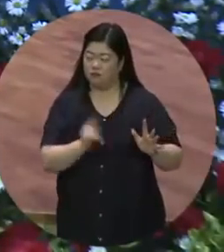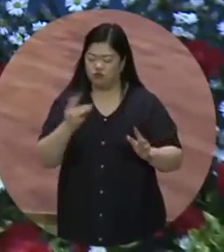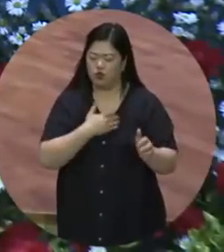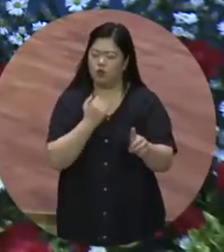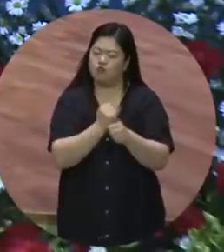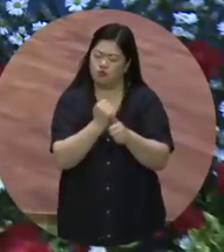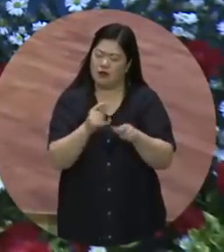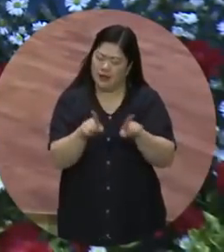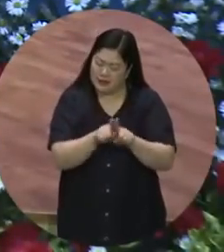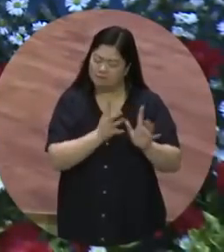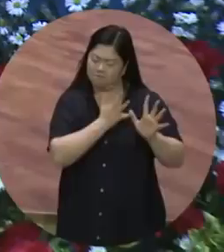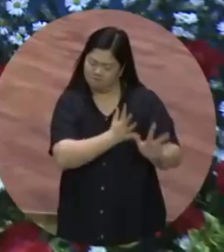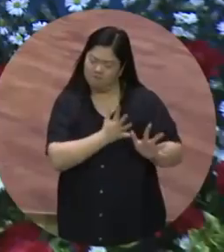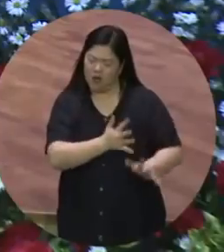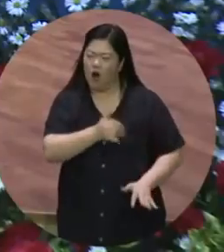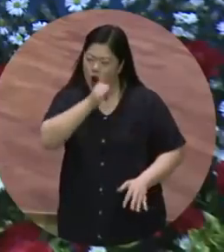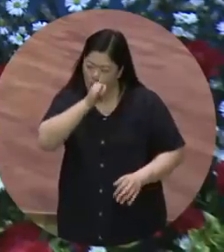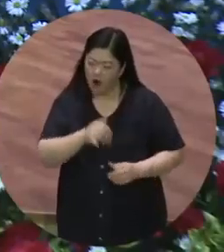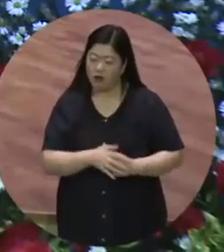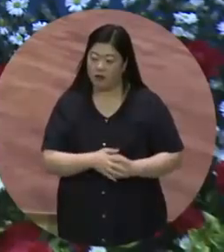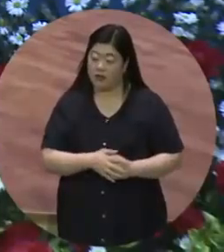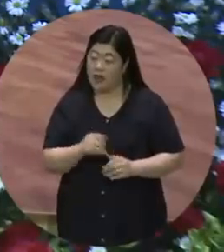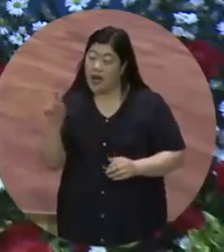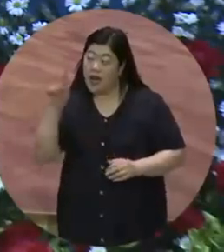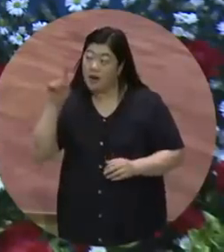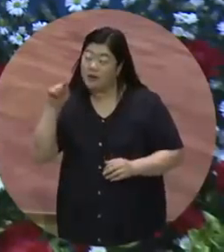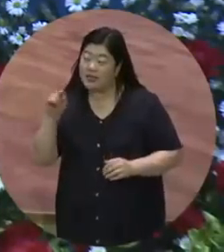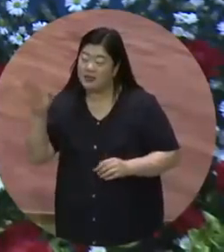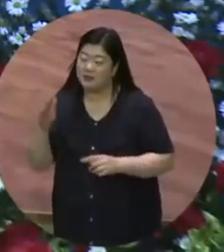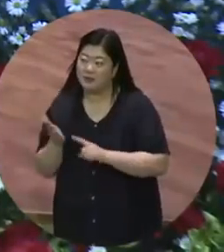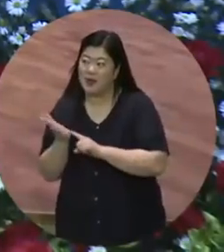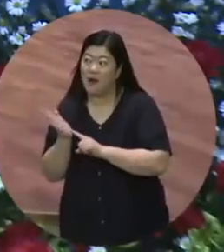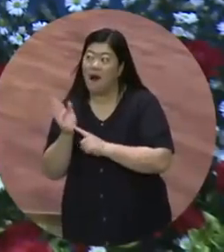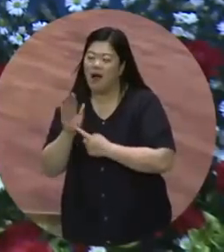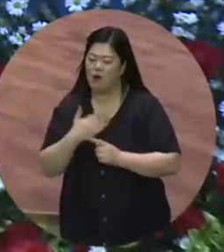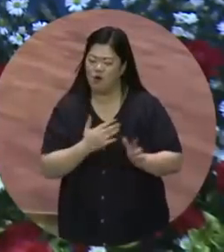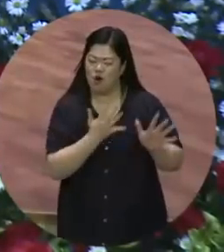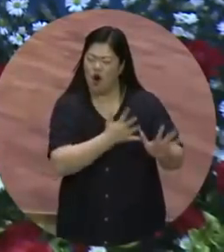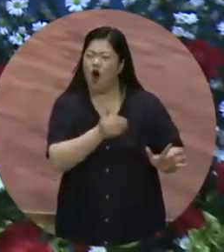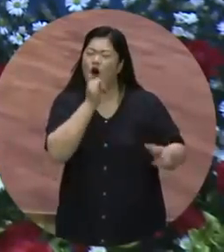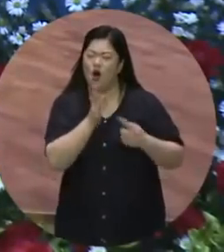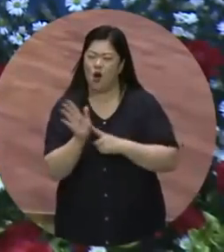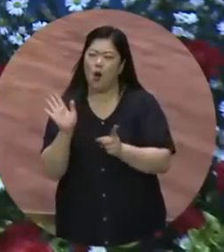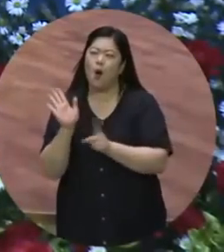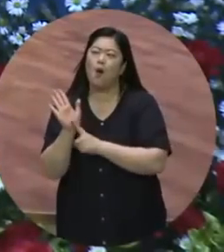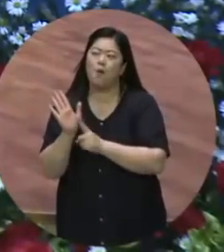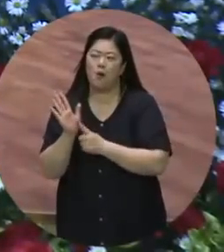쓰더라고. 그걸 내보고 목사님 광고 좀 해주십시오.